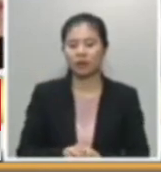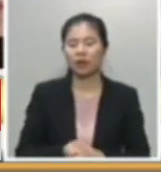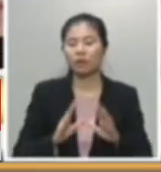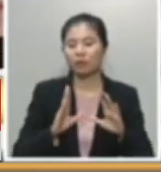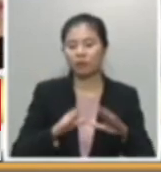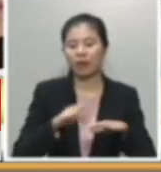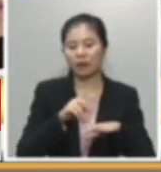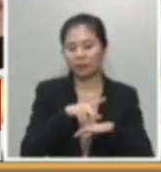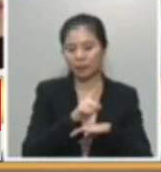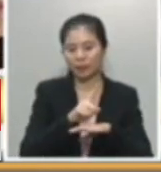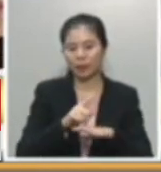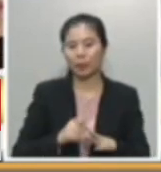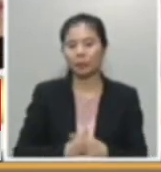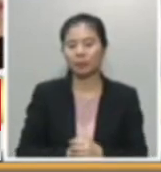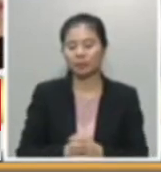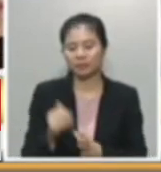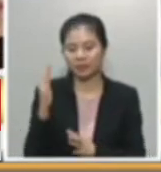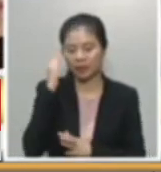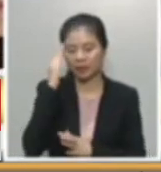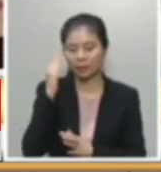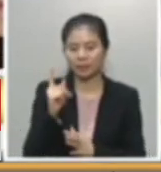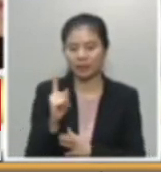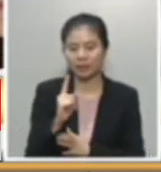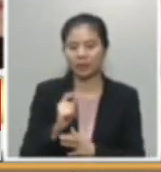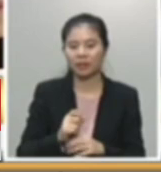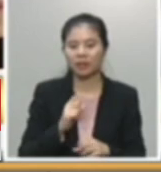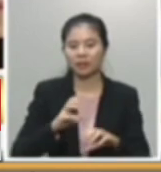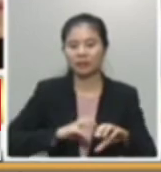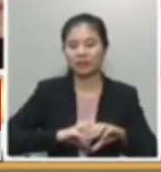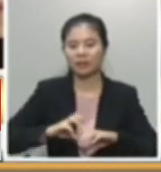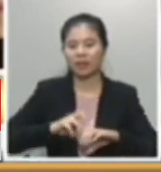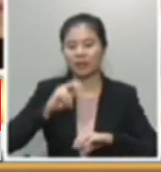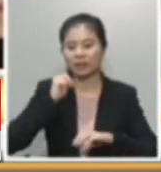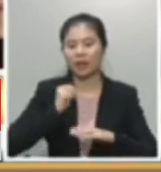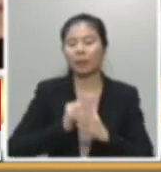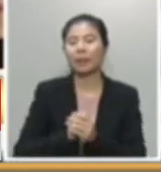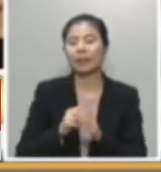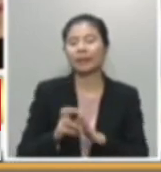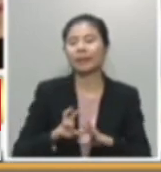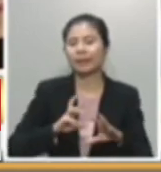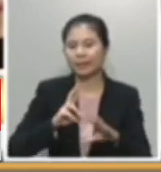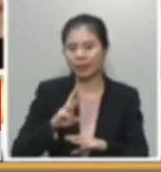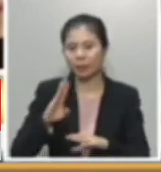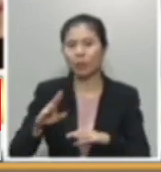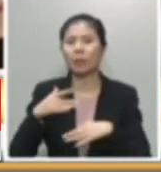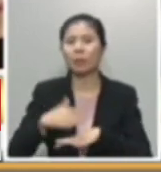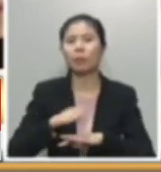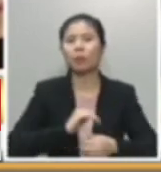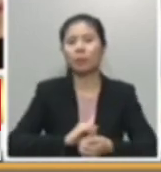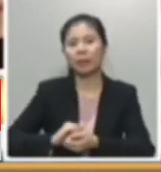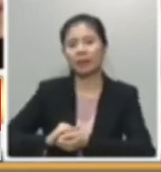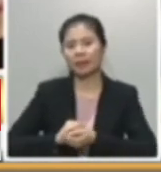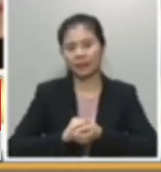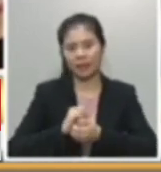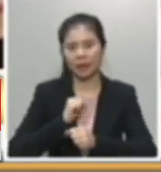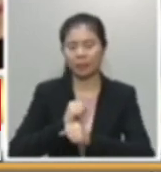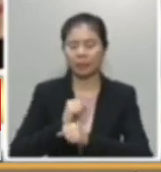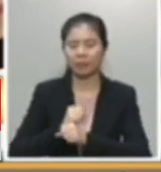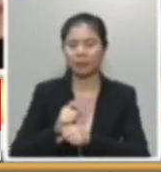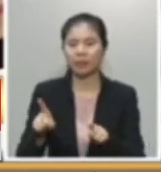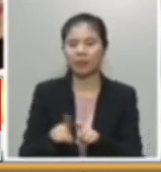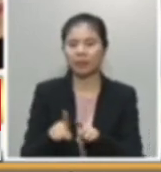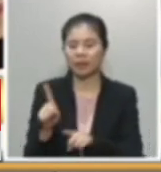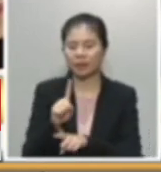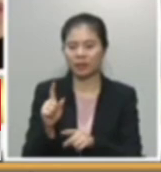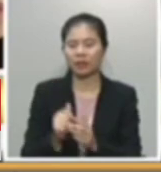ประธานที่เคารพทราบว่าการบริหารจัดการน้ำอย่างเป็นระบบแบบบูรณาการก็ยังเป็นเหมือนเก่า